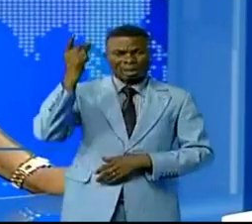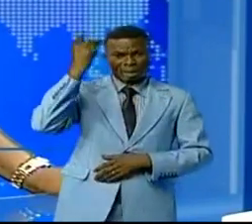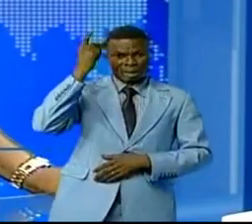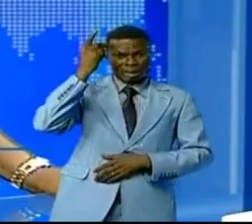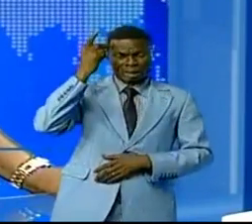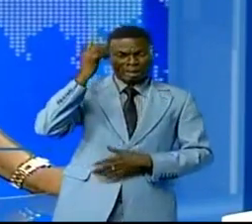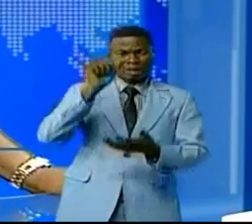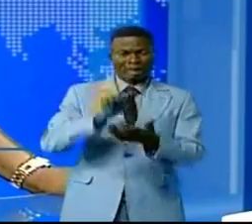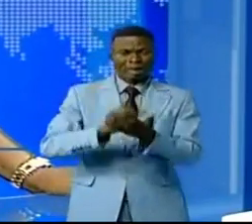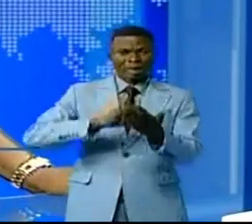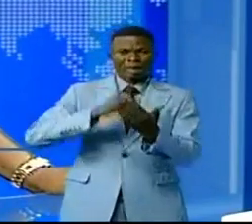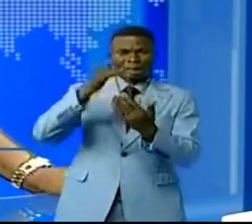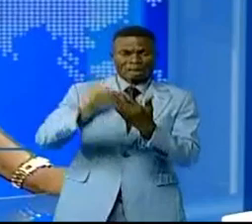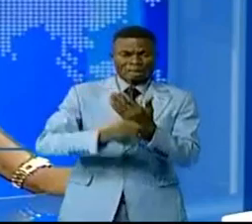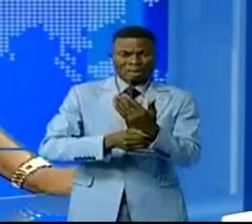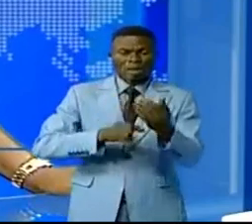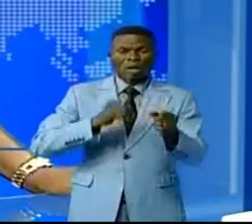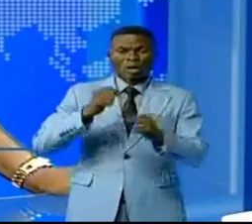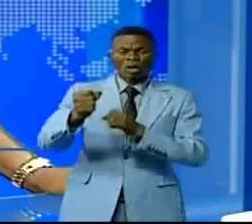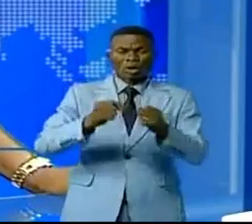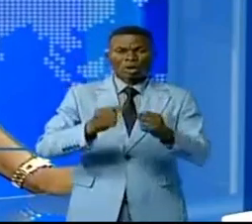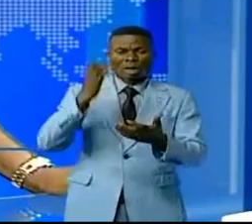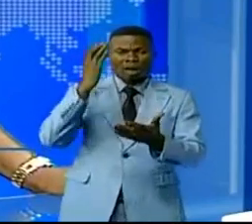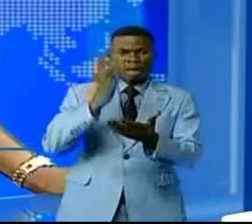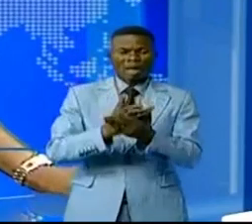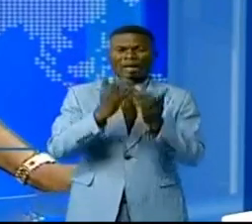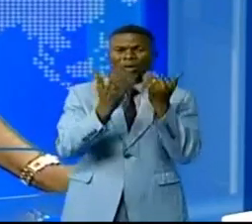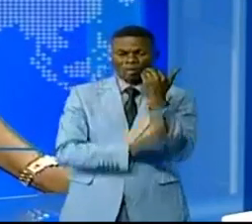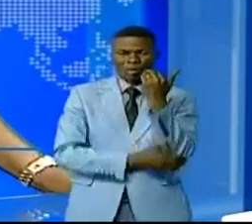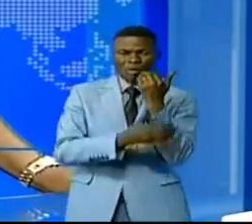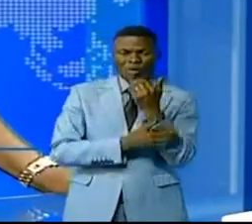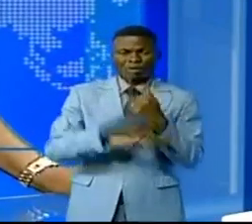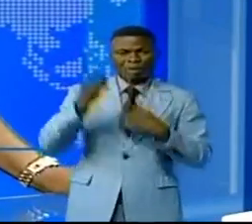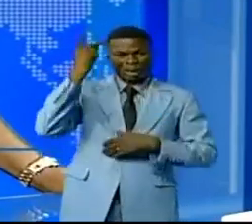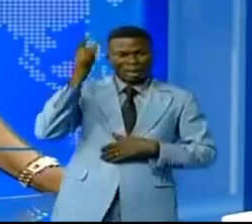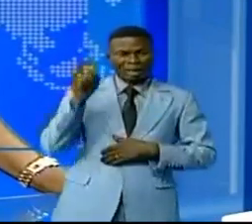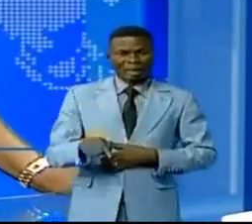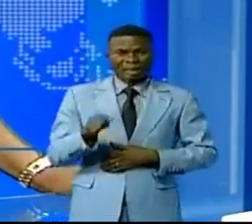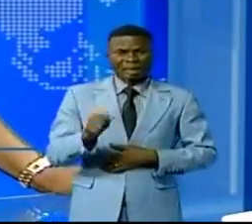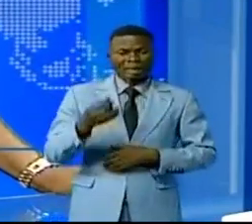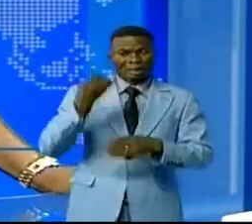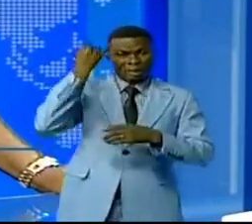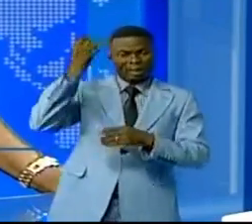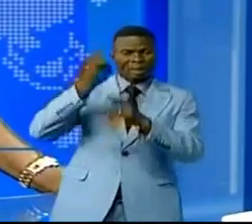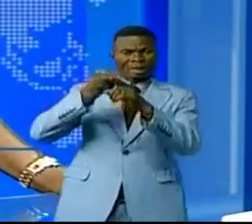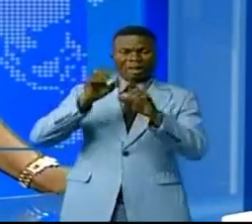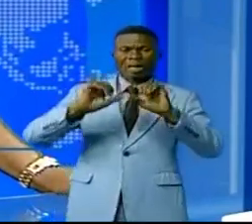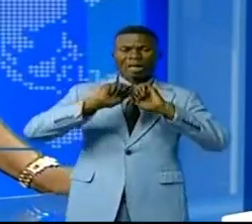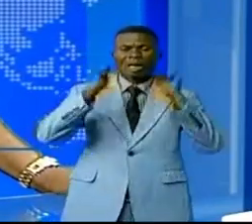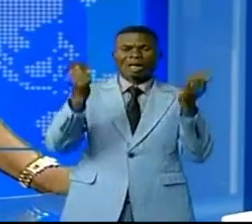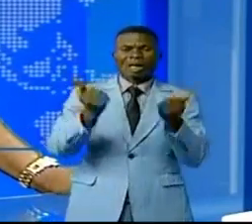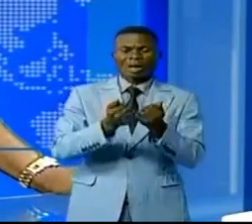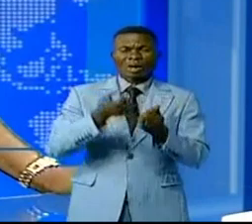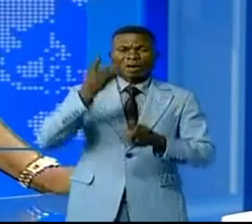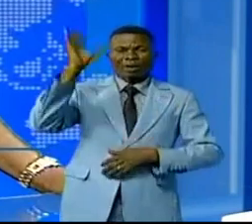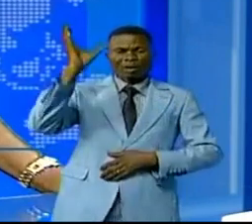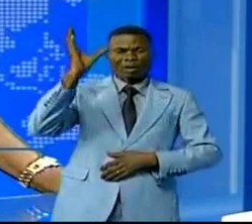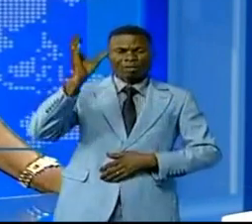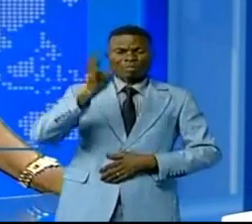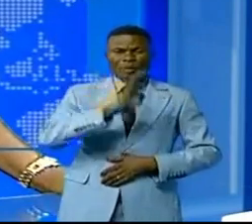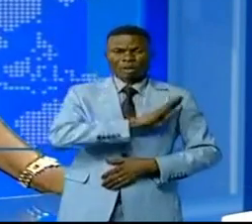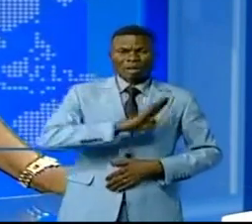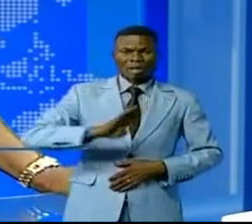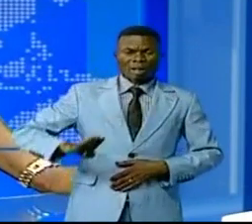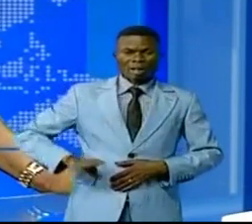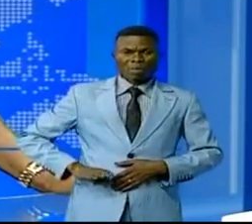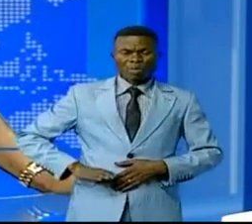Il s'agit du projet de lutte contre la pauvreté dans la capitale, initié par l'association villageoise. Le bourgmestre de la